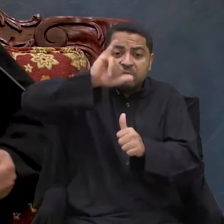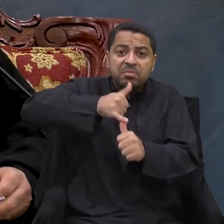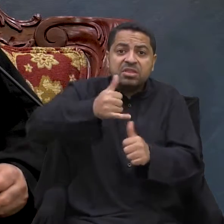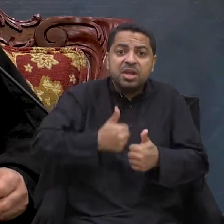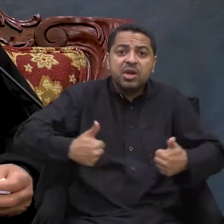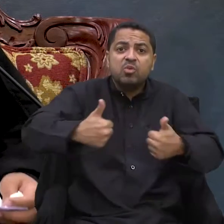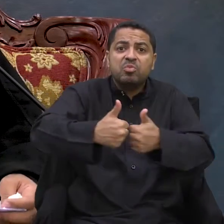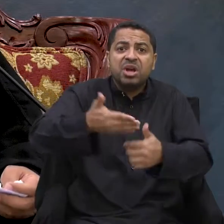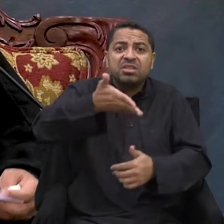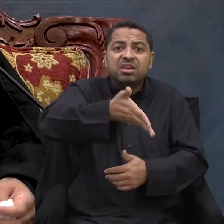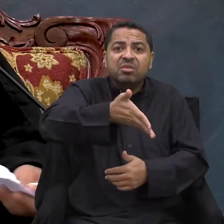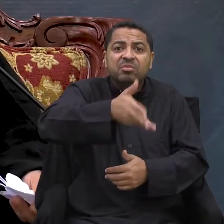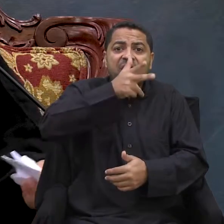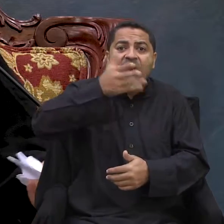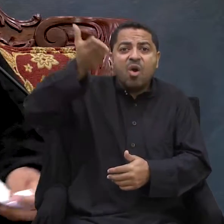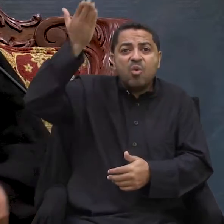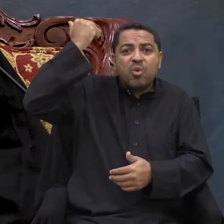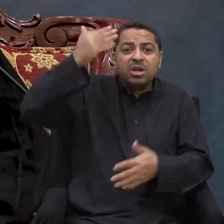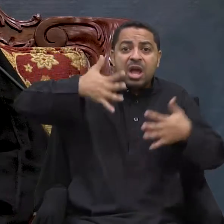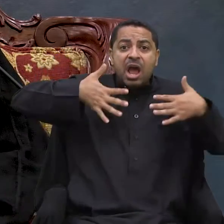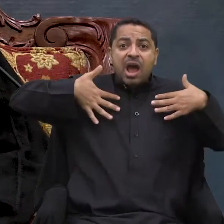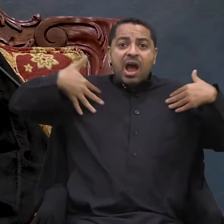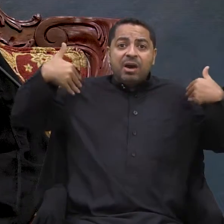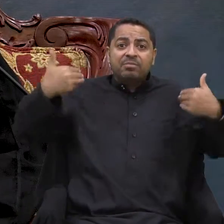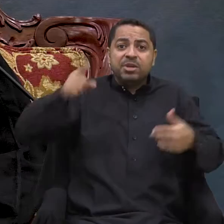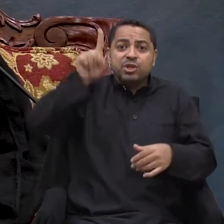اتخذه الأمويون عيدا لهم،